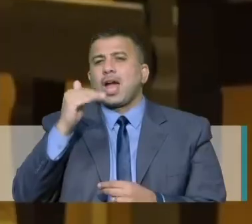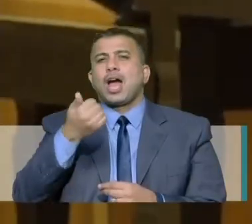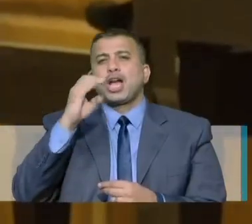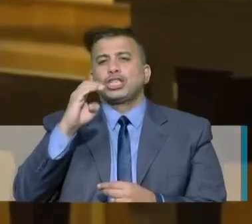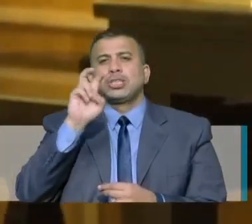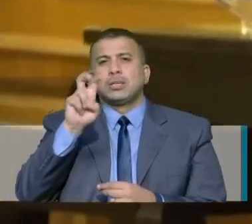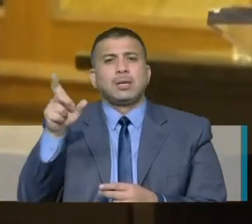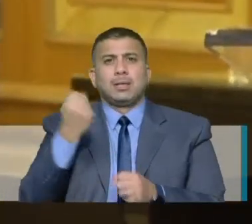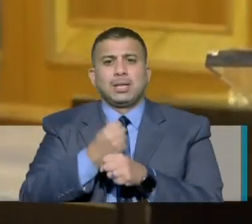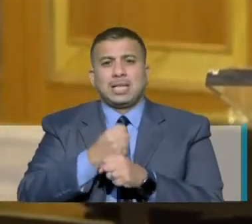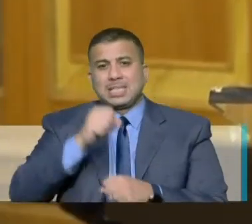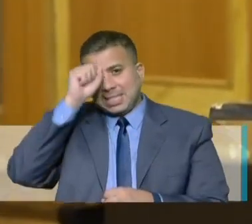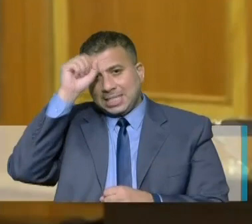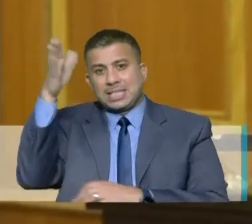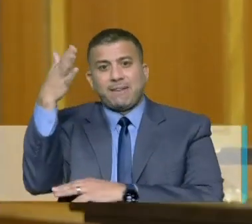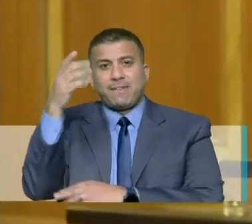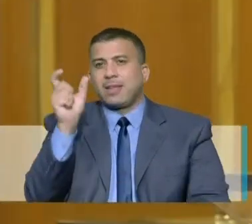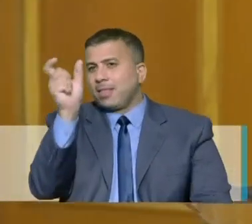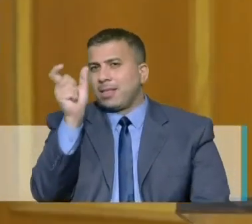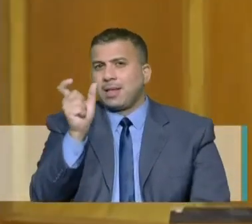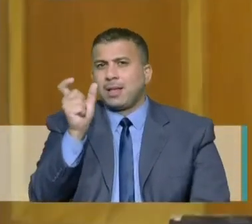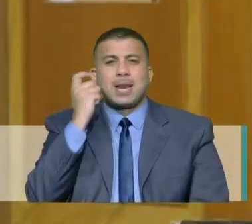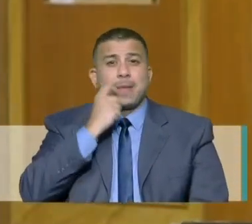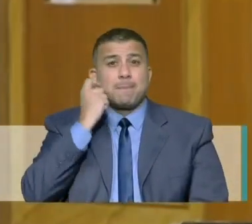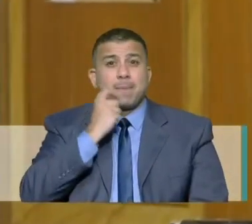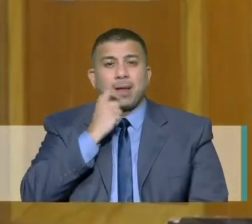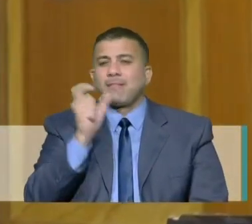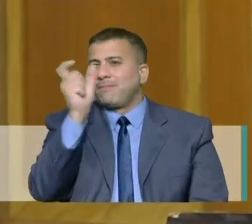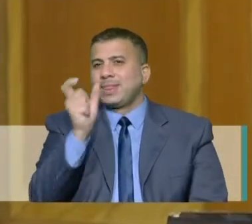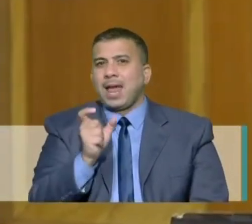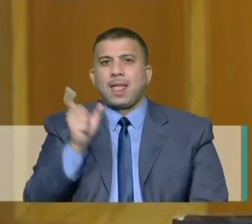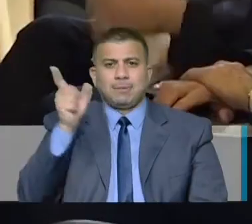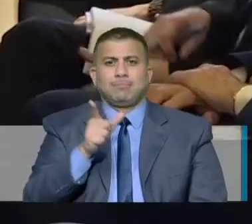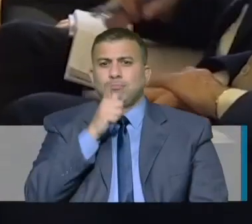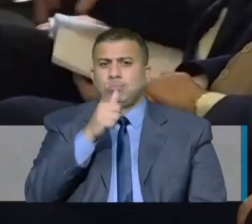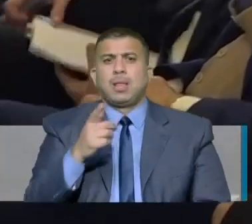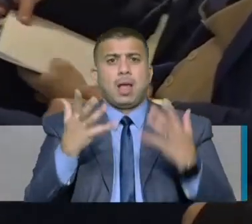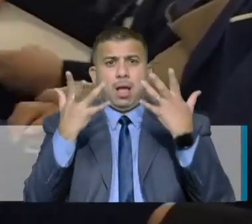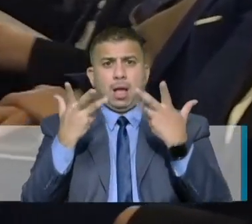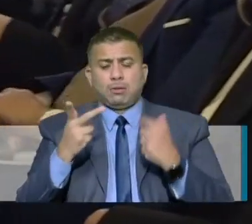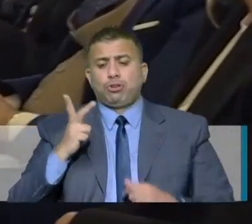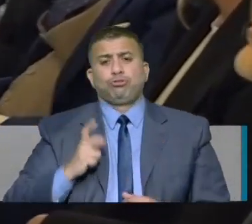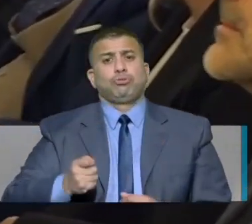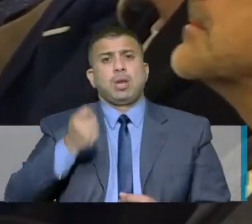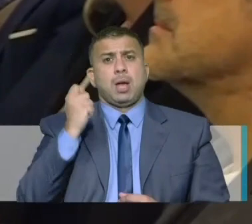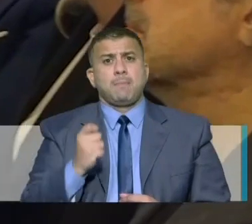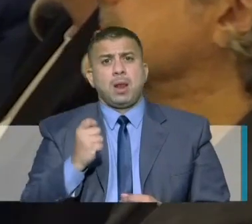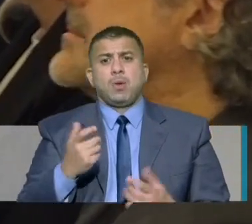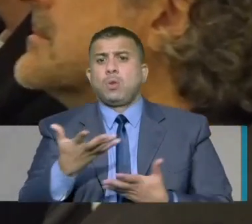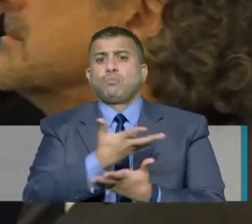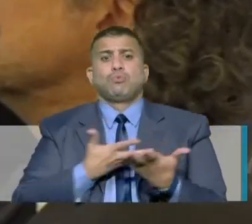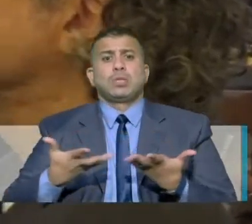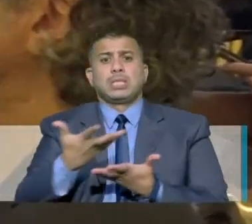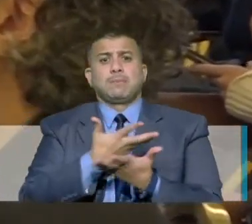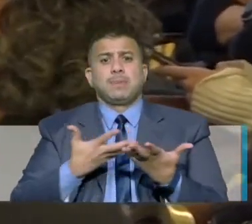القائم بالأعمال بسفارة دولة الإمارات في إيطاليا، وعدد كبير من رجال الأعمال